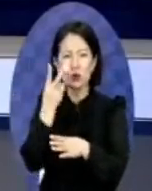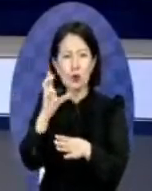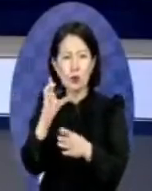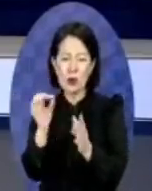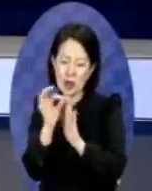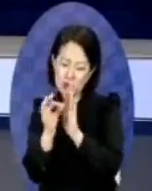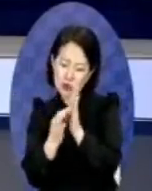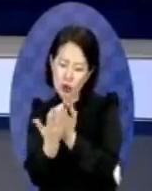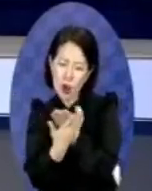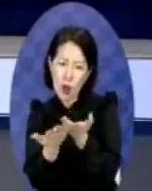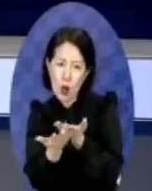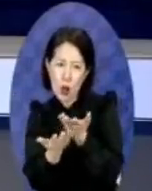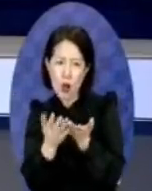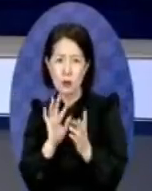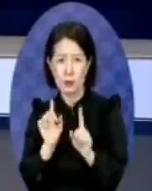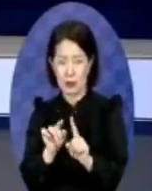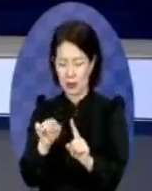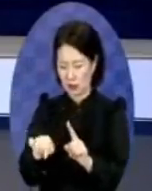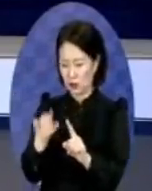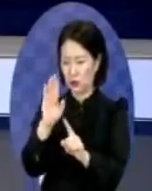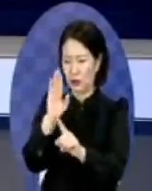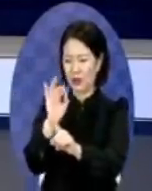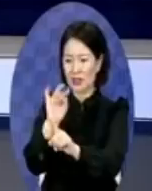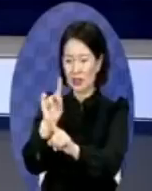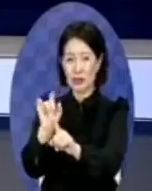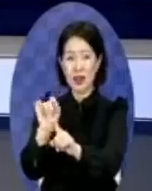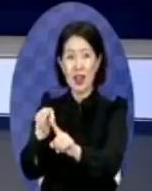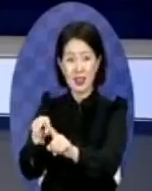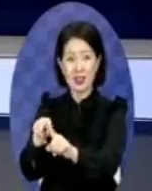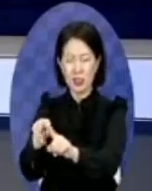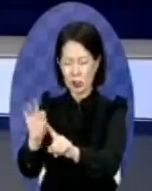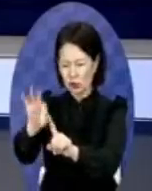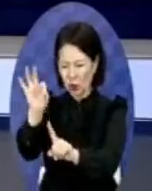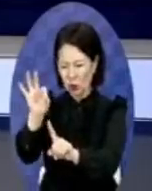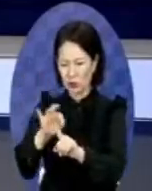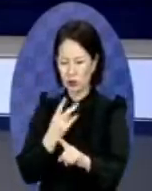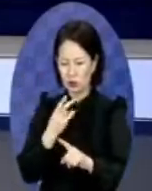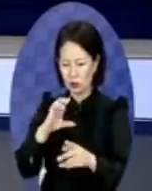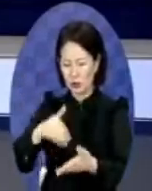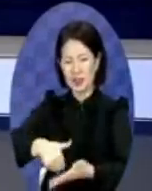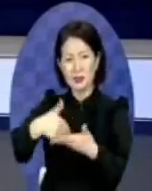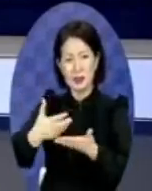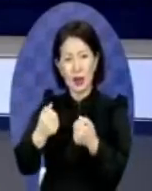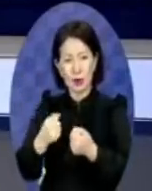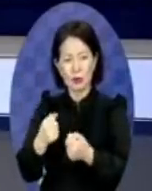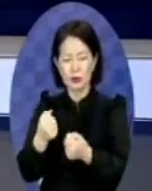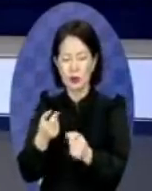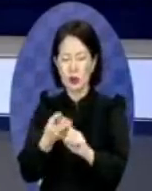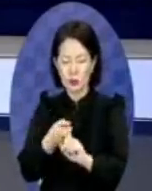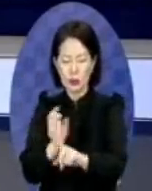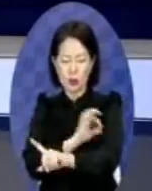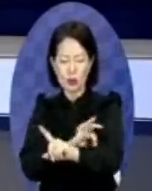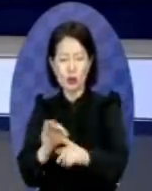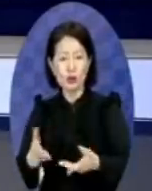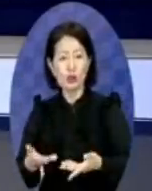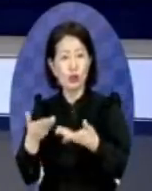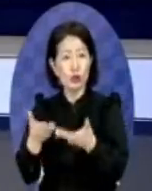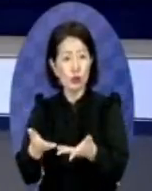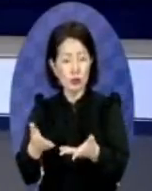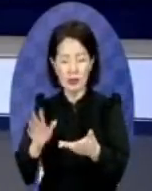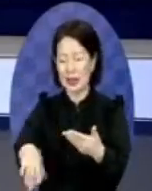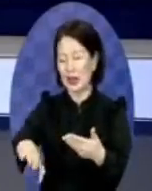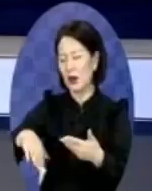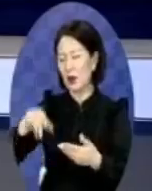улс Венесуэлд ээлжит бус сонгууль явуулахад нэгдсэн үндэсний байгууллагын аюулгүй зөвлөлийн дэмжлэгийг авах агуулгатай төслийг санал болгосны дараагаар